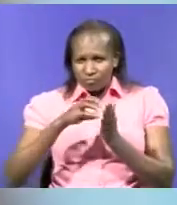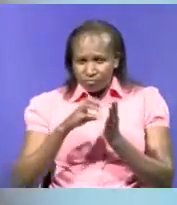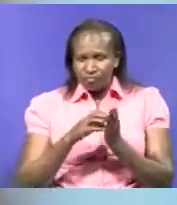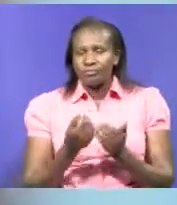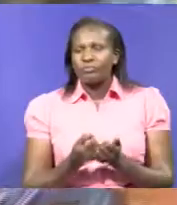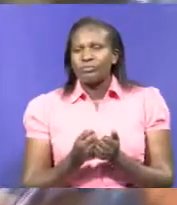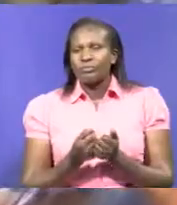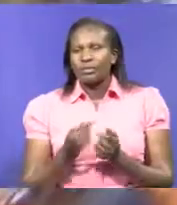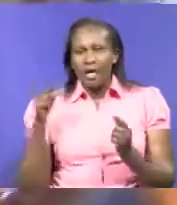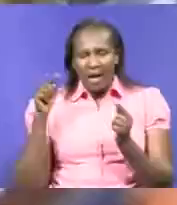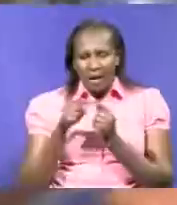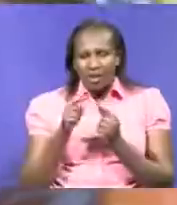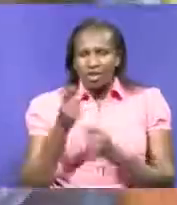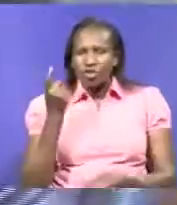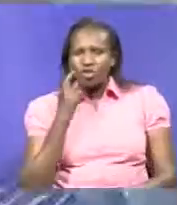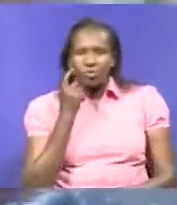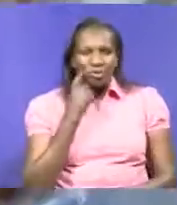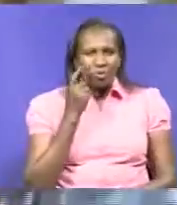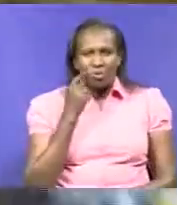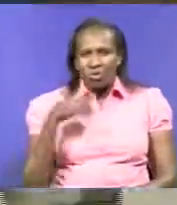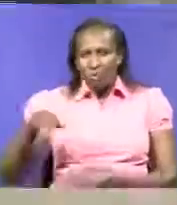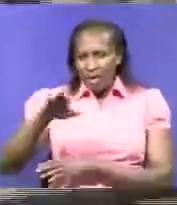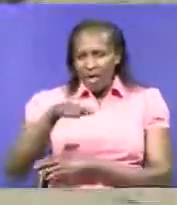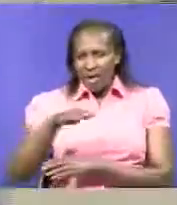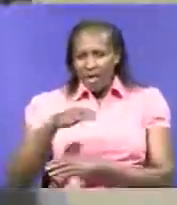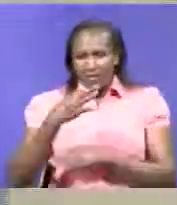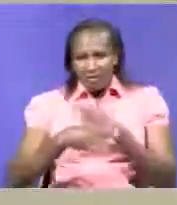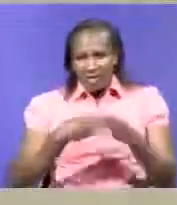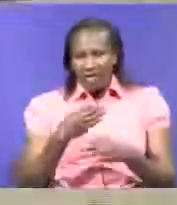hizo hadi kwenye maduka yaliyo mtaani Free Area.